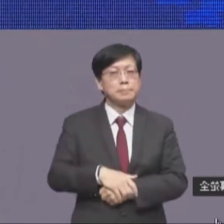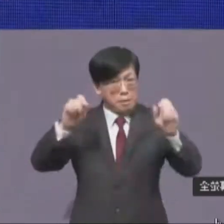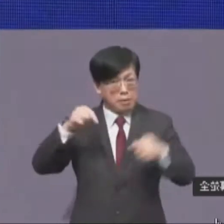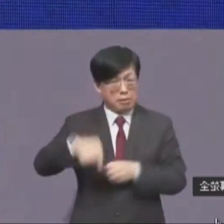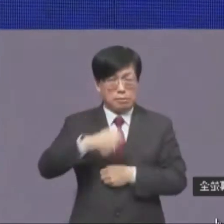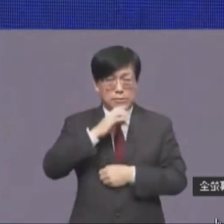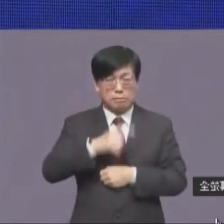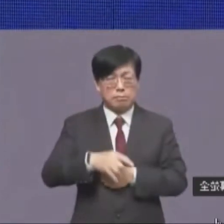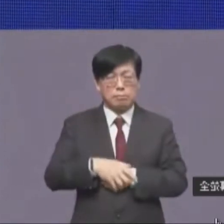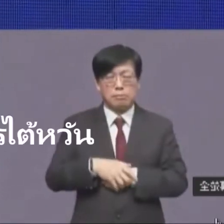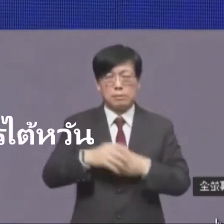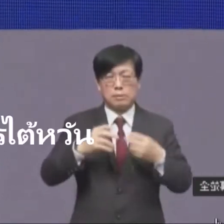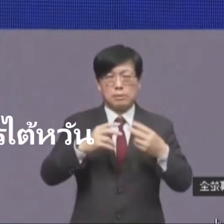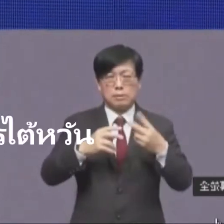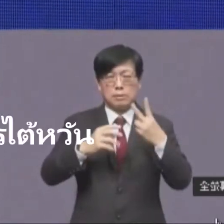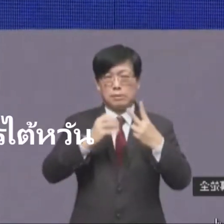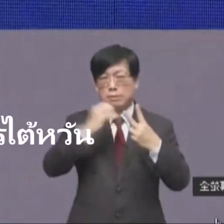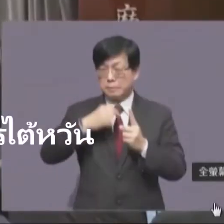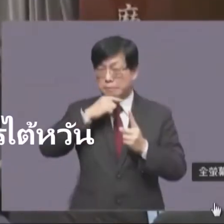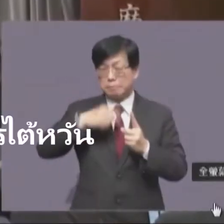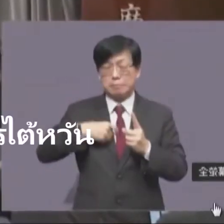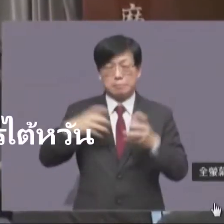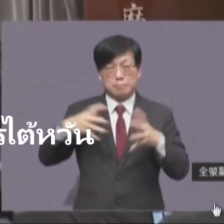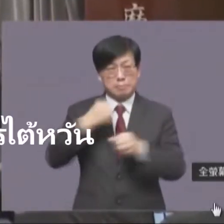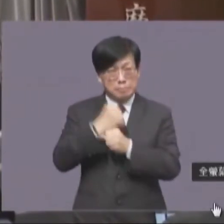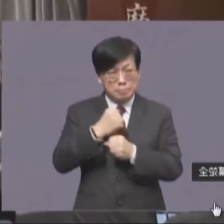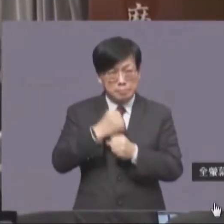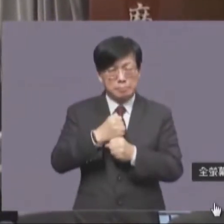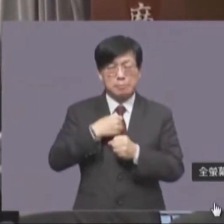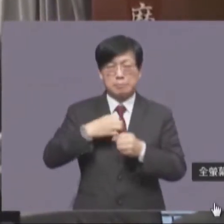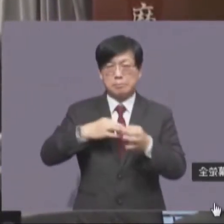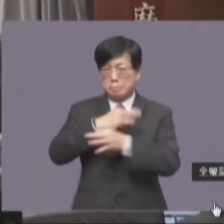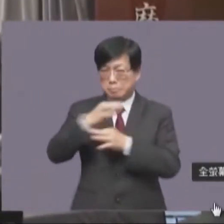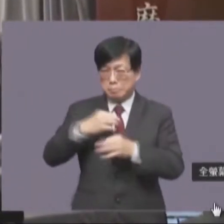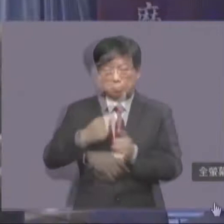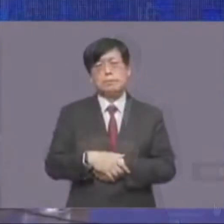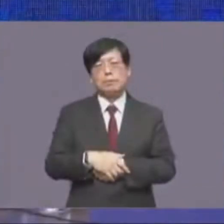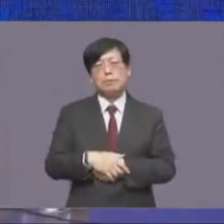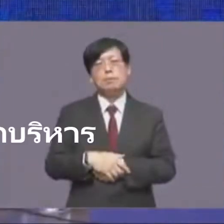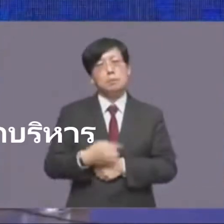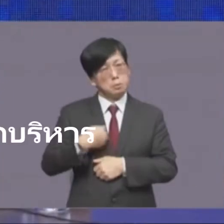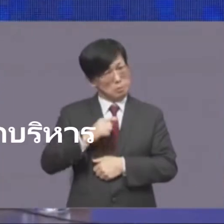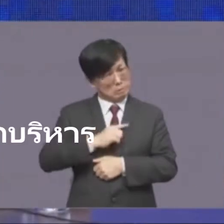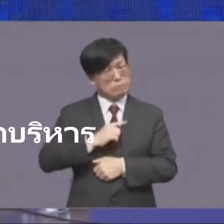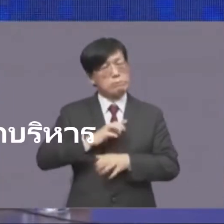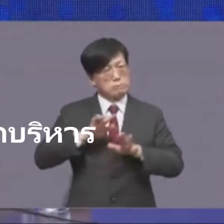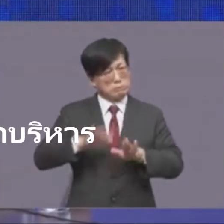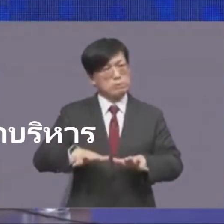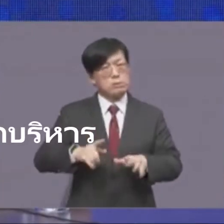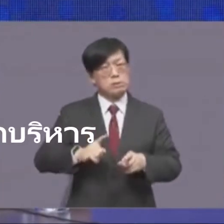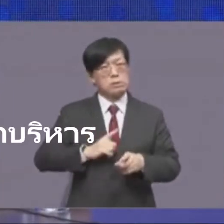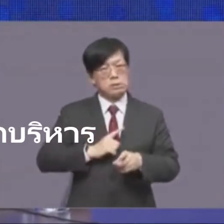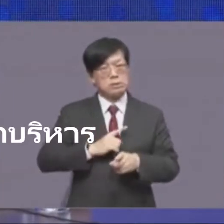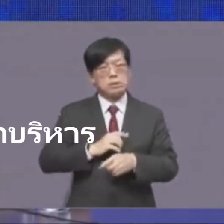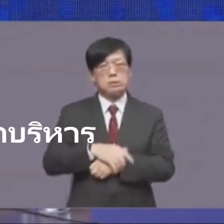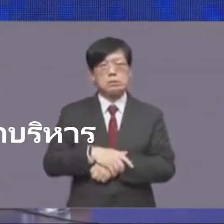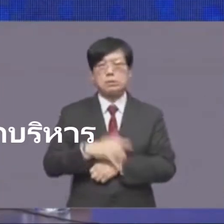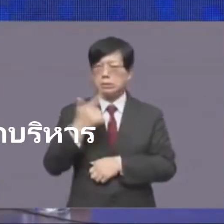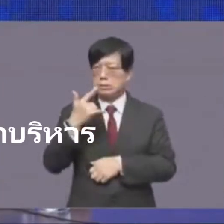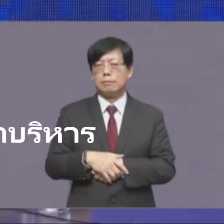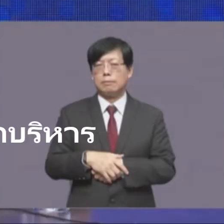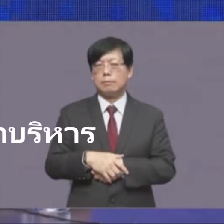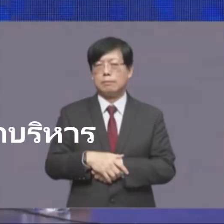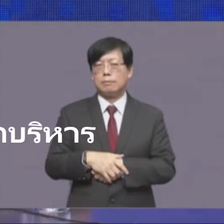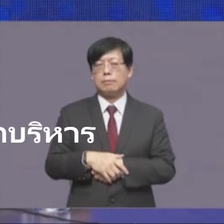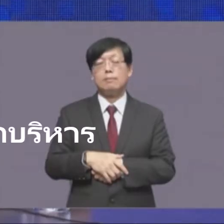เจินจง และธรมตรีประจำสภาบริหารพร้อมด้วยนายลวป่งเฉงแล้วก็นางว้างเมยฮา และธรรตรีศรษการใ้วันร่มกเปิดถ